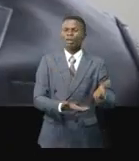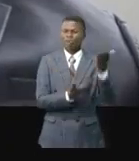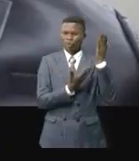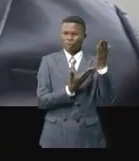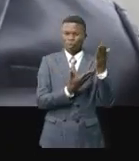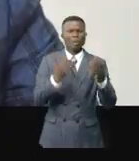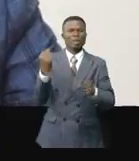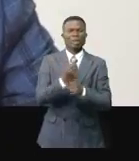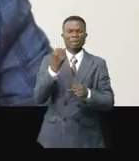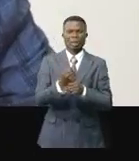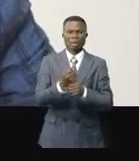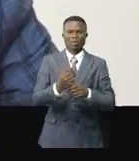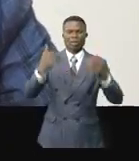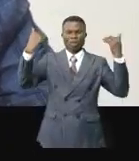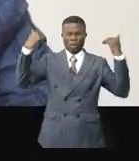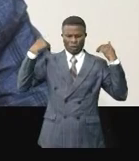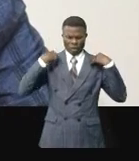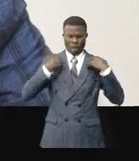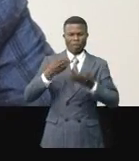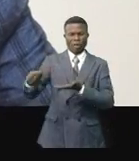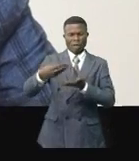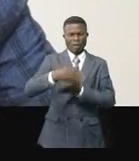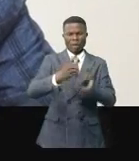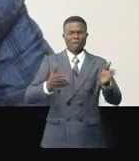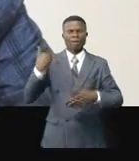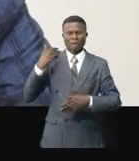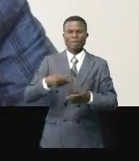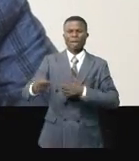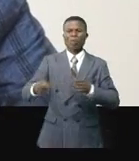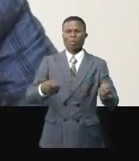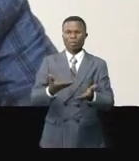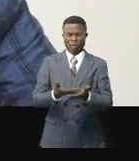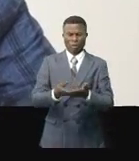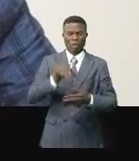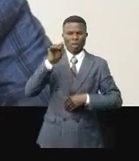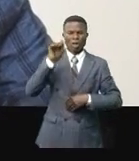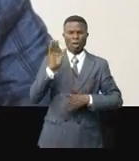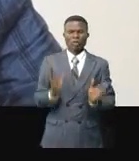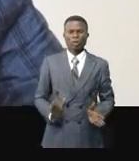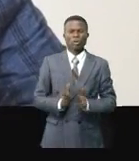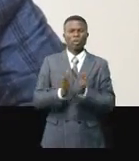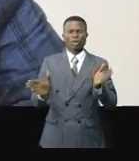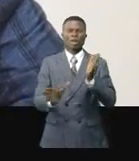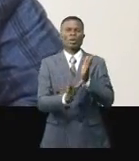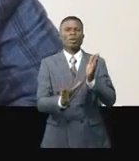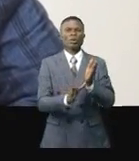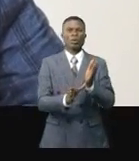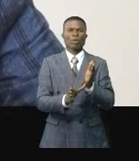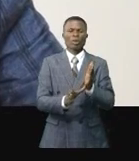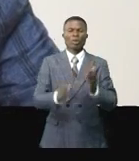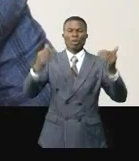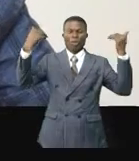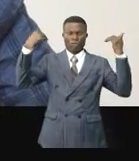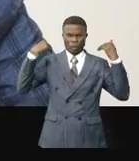dans le fonctionnement de l'autorité de régulation des marchés publics. À suivre les directeurs généraux ad intérim de l'autorité